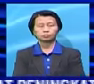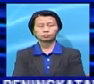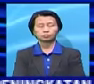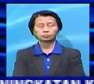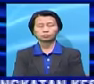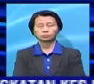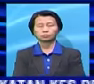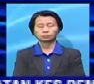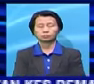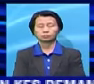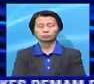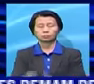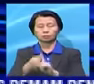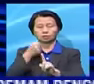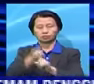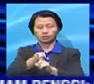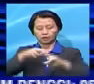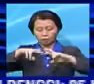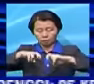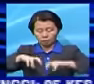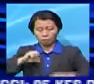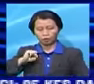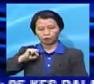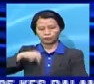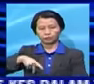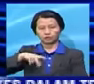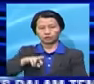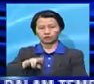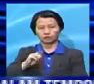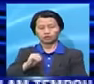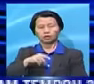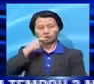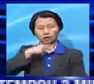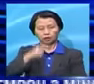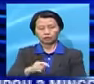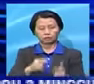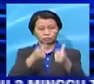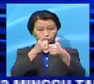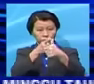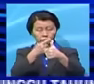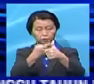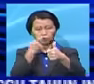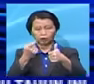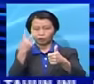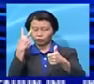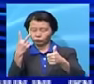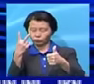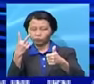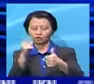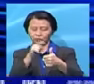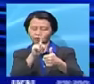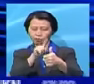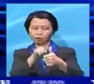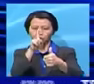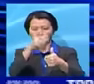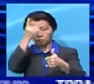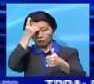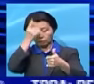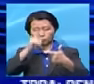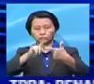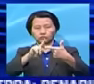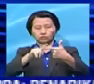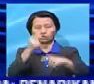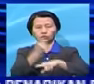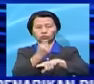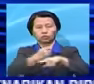juta menurut pengarah siasatan sprm Datuk Simi Abdul Ghani seorang daripada dua bekas pegawai kanan itu bergelar Datuk seorang